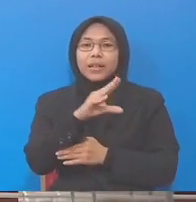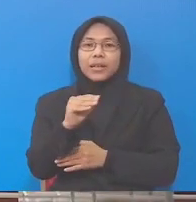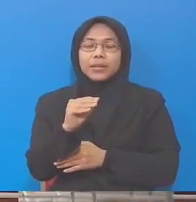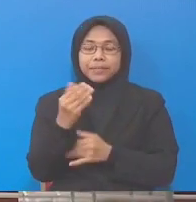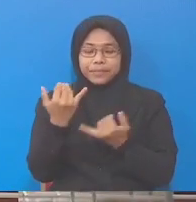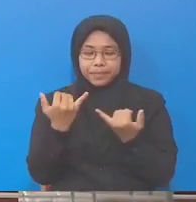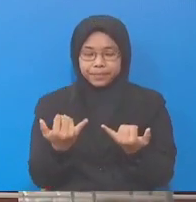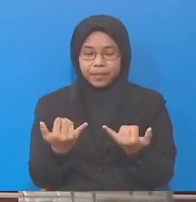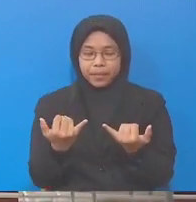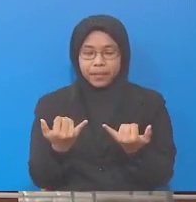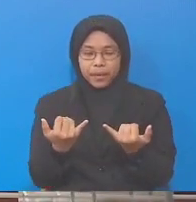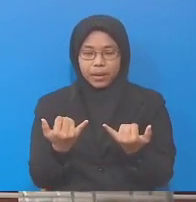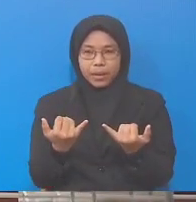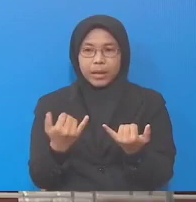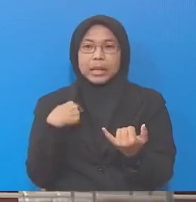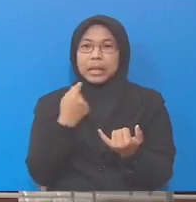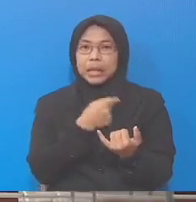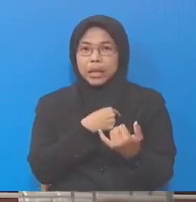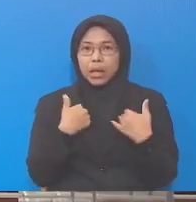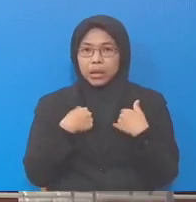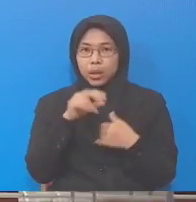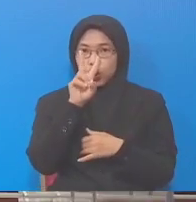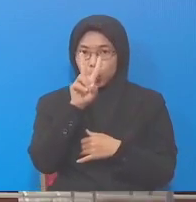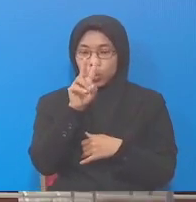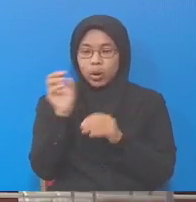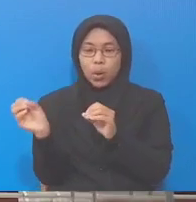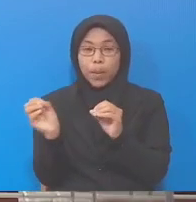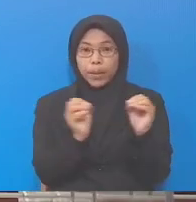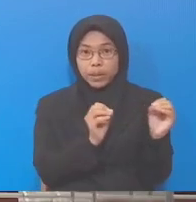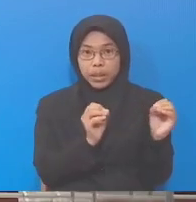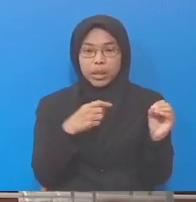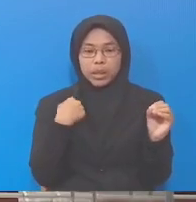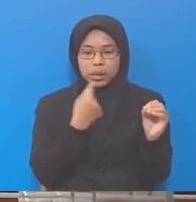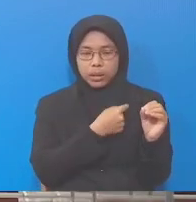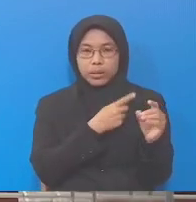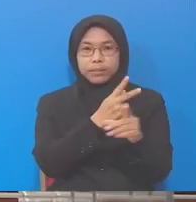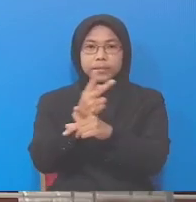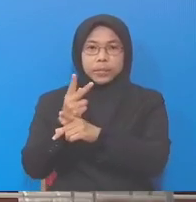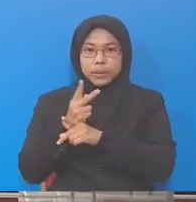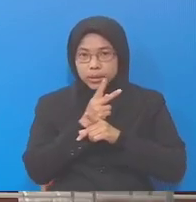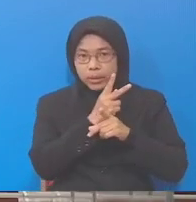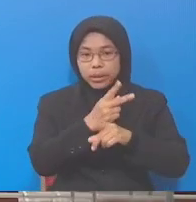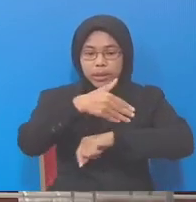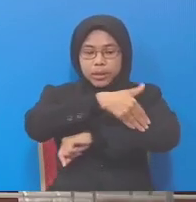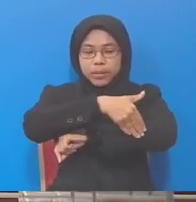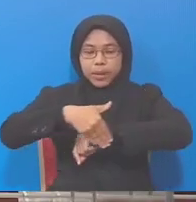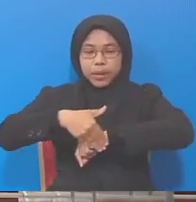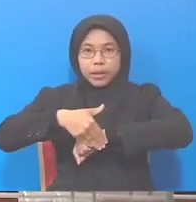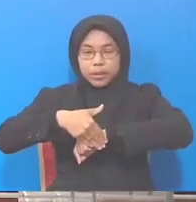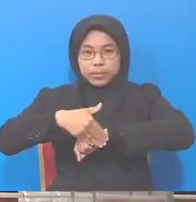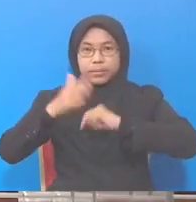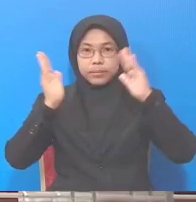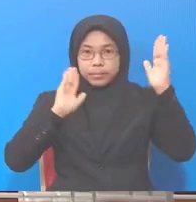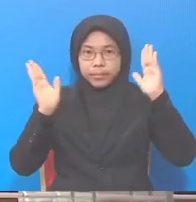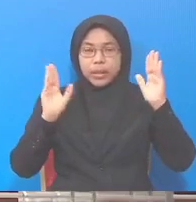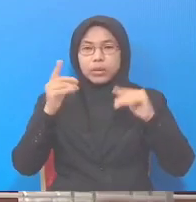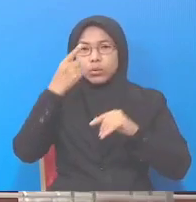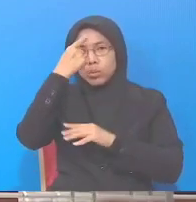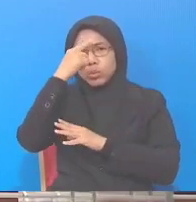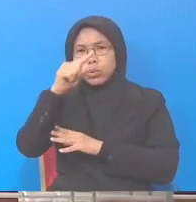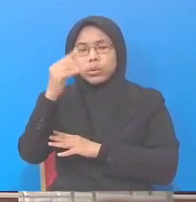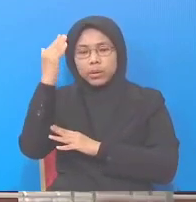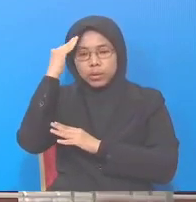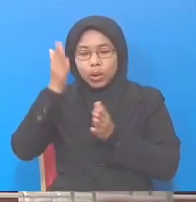matte sinetron itu ada dua operasi yang kita menjaga persimpangan dana Regita